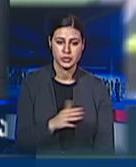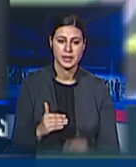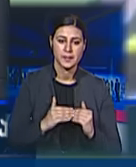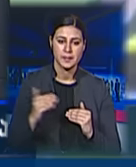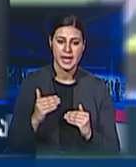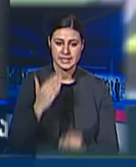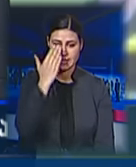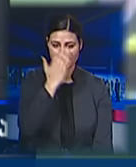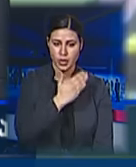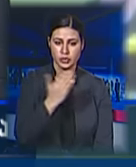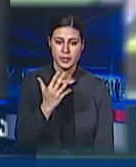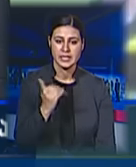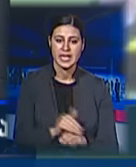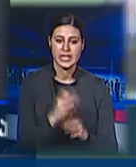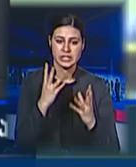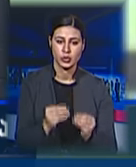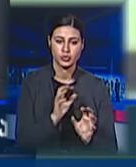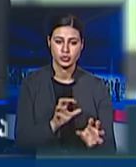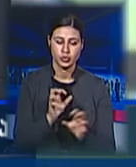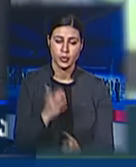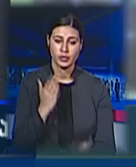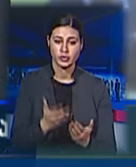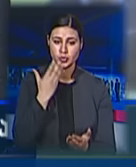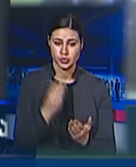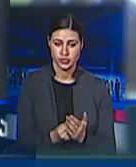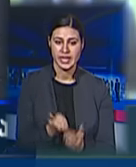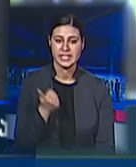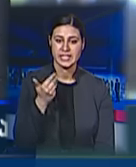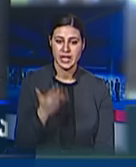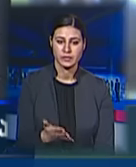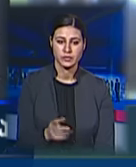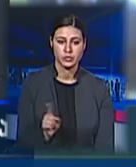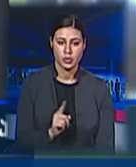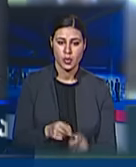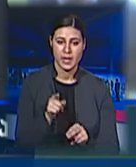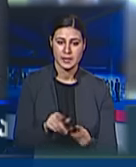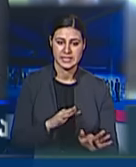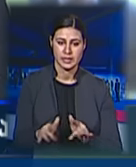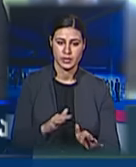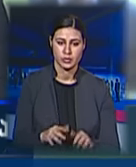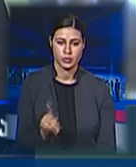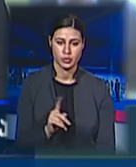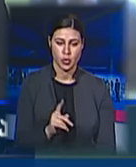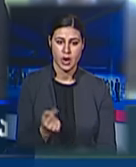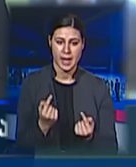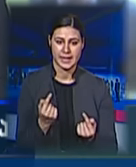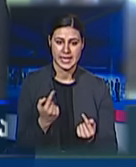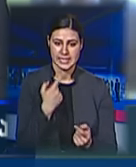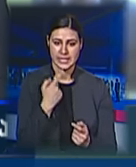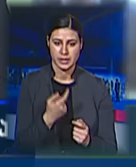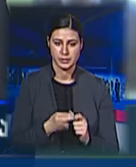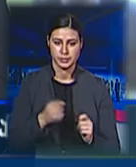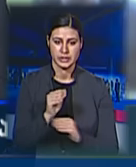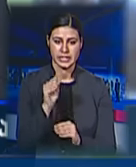მაღალი საზოგადოებრივი კეთილდღეობის უზრუნველყოფაზე. თუ ჩვენ დავთვლით, რომ აი ამ საქმიანობით, რომ აი ამ ხელაზე გაიზარდა პორტფელი, ამ